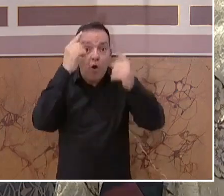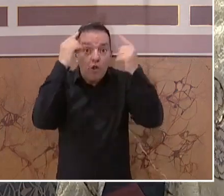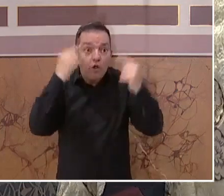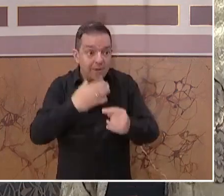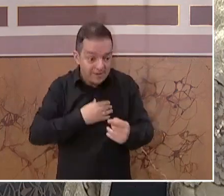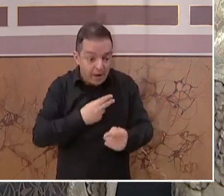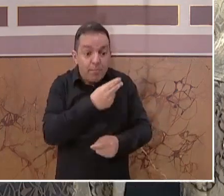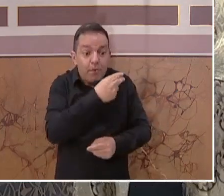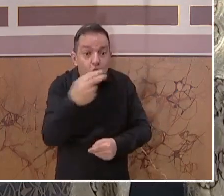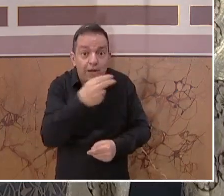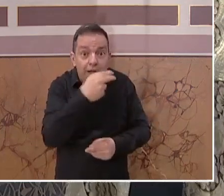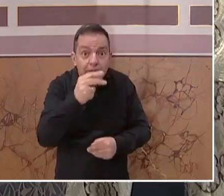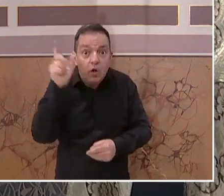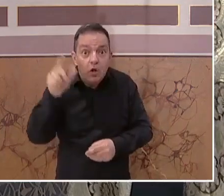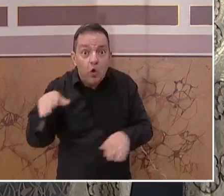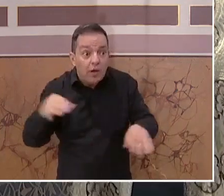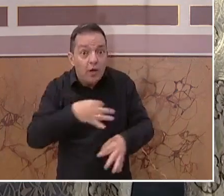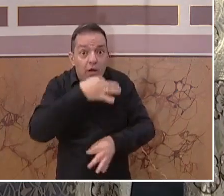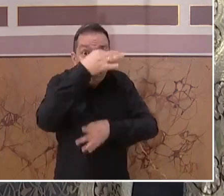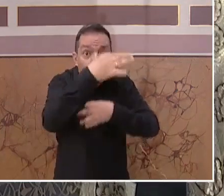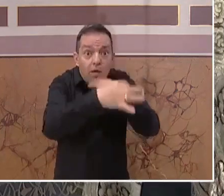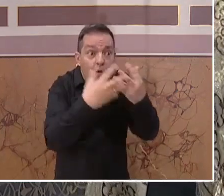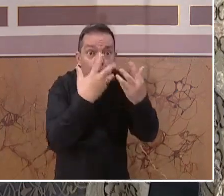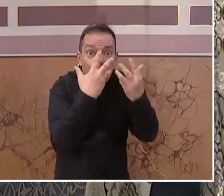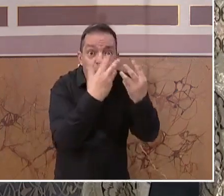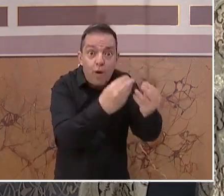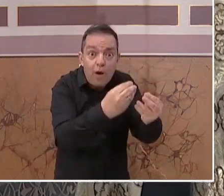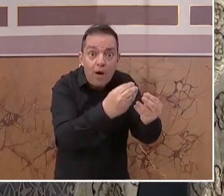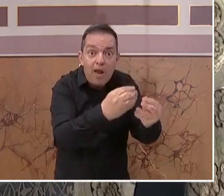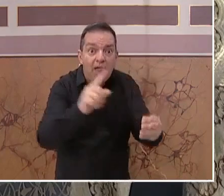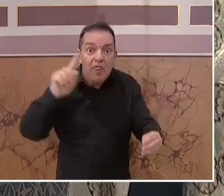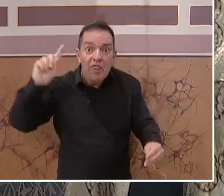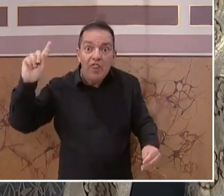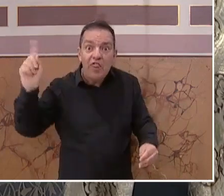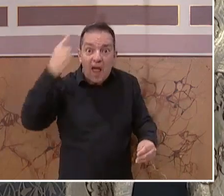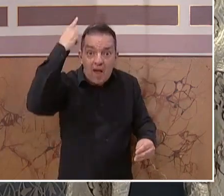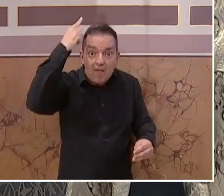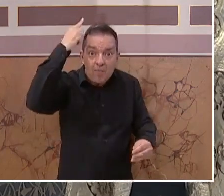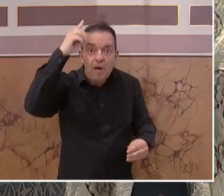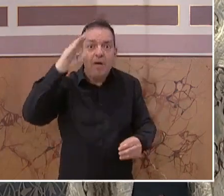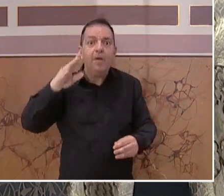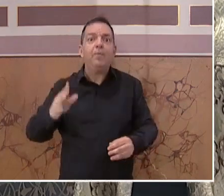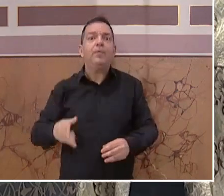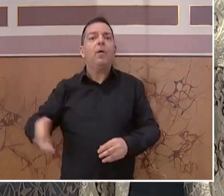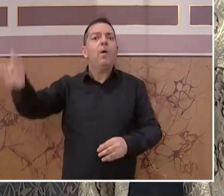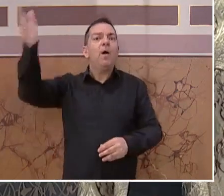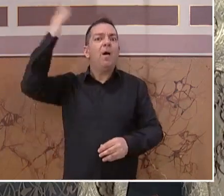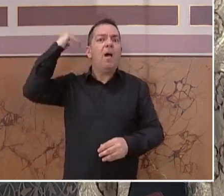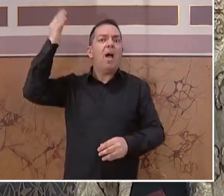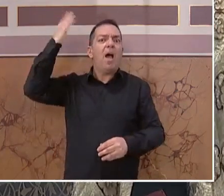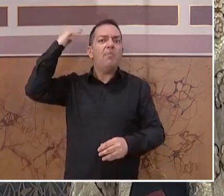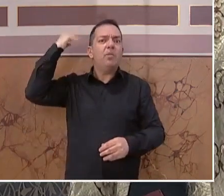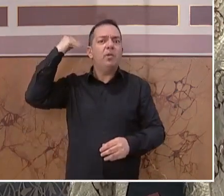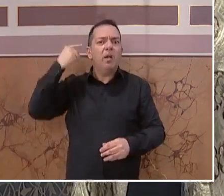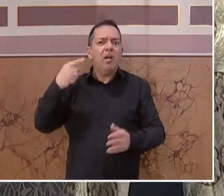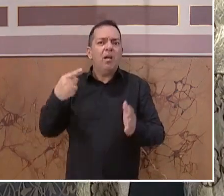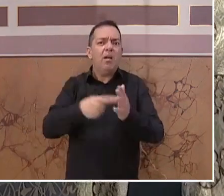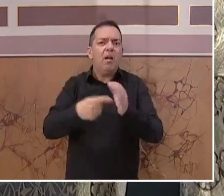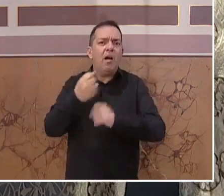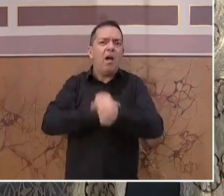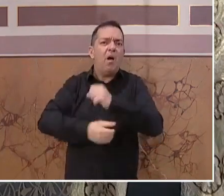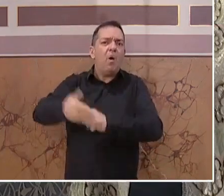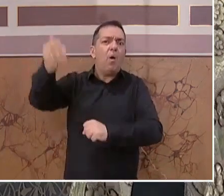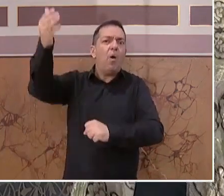Έκτοτε, από τον 10ο αιώνα όπου συνέβη η εν λόγω θαυματουργία στο Αγιόν ημών